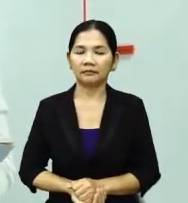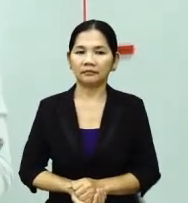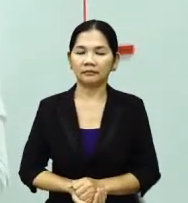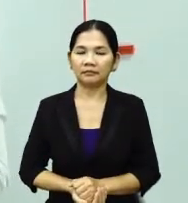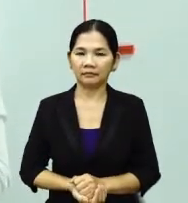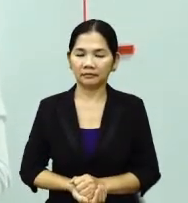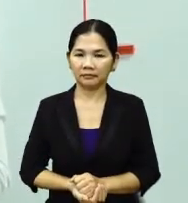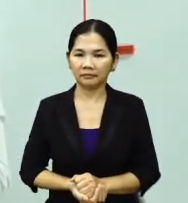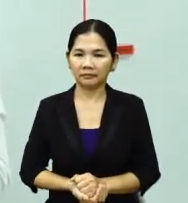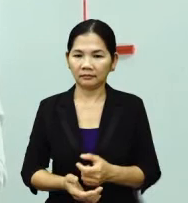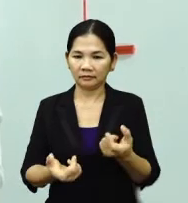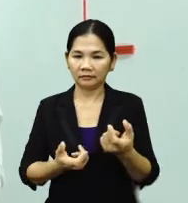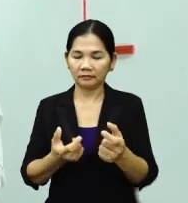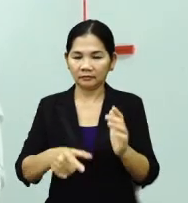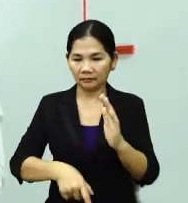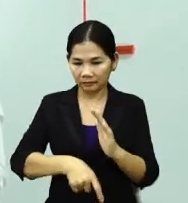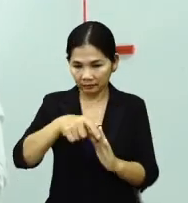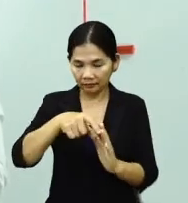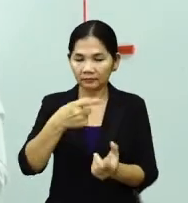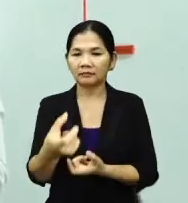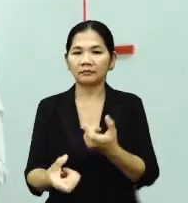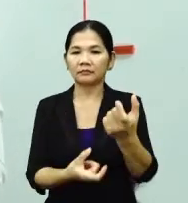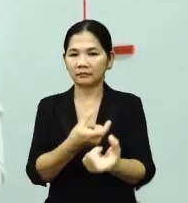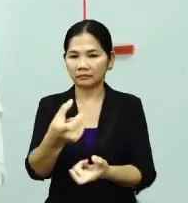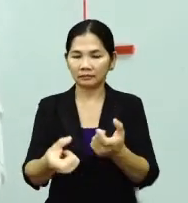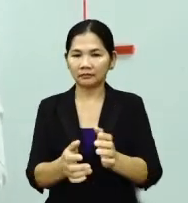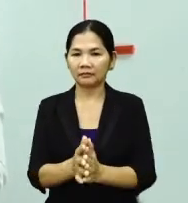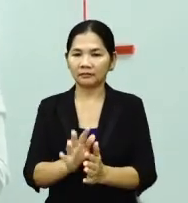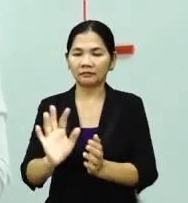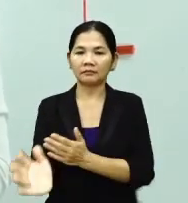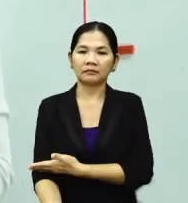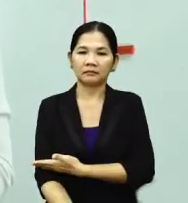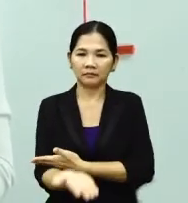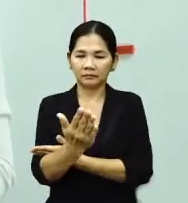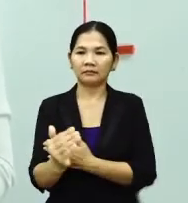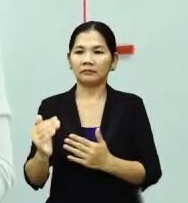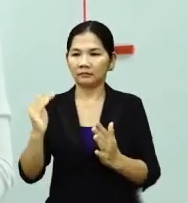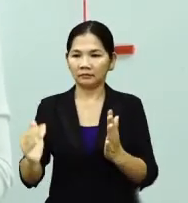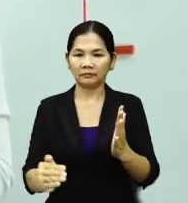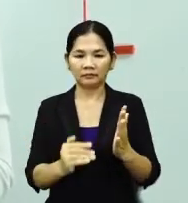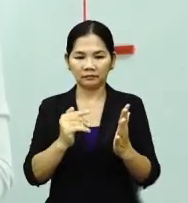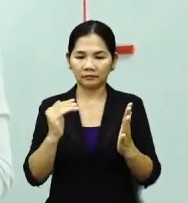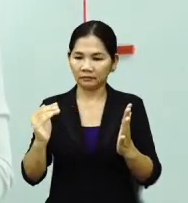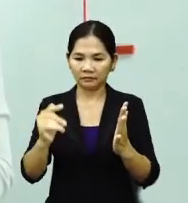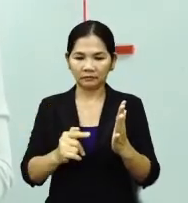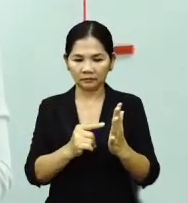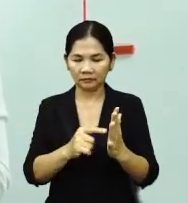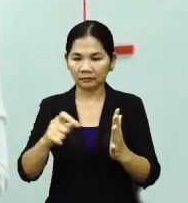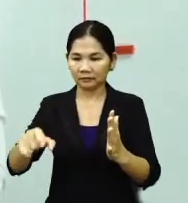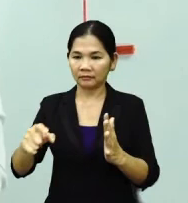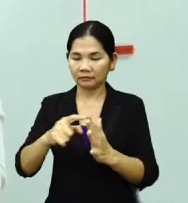cá lụa đầu bật ní sổ phí tùm nề